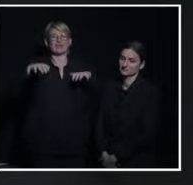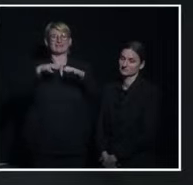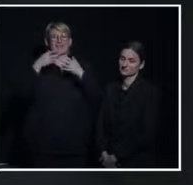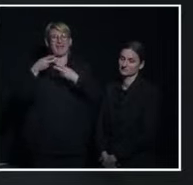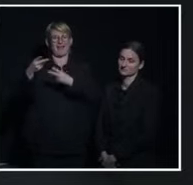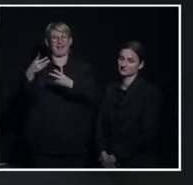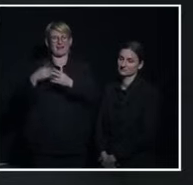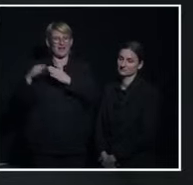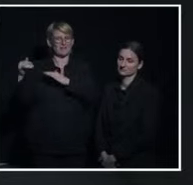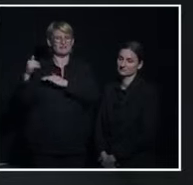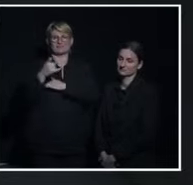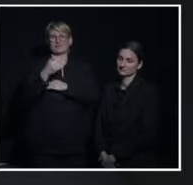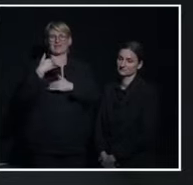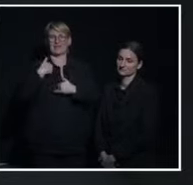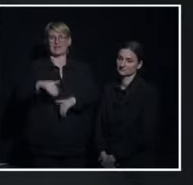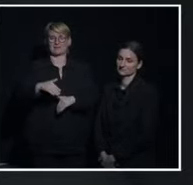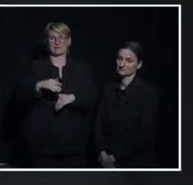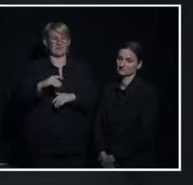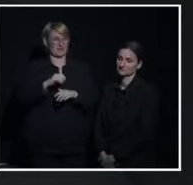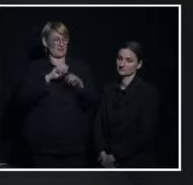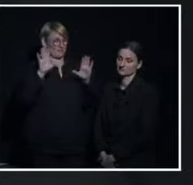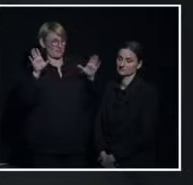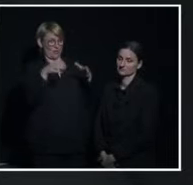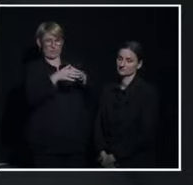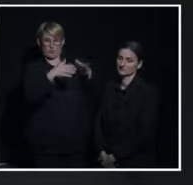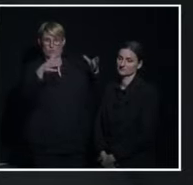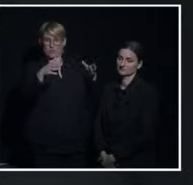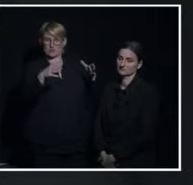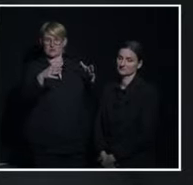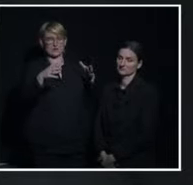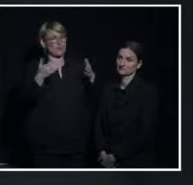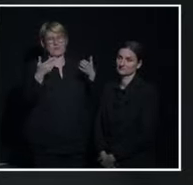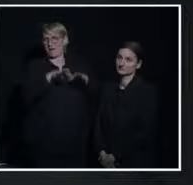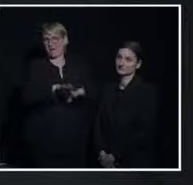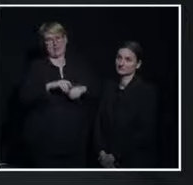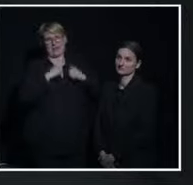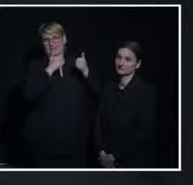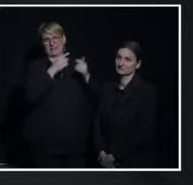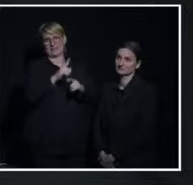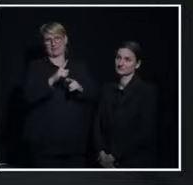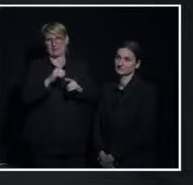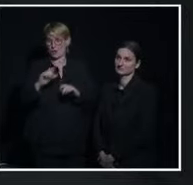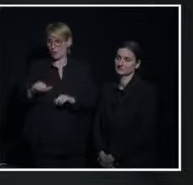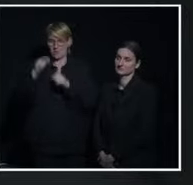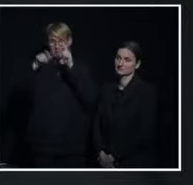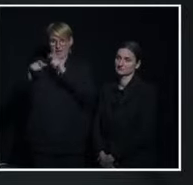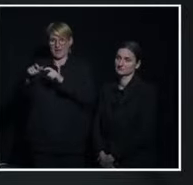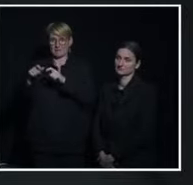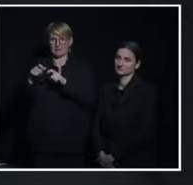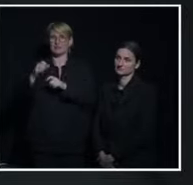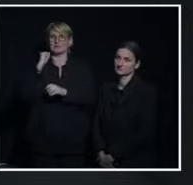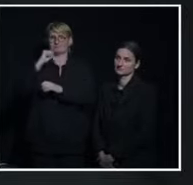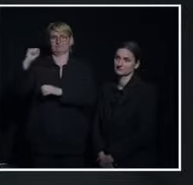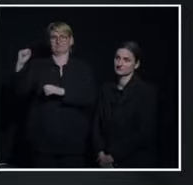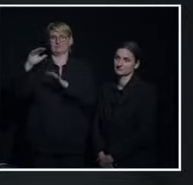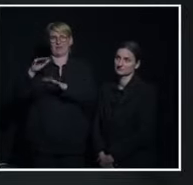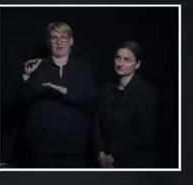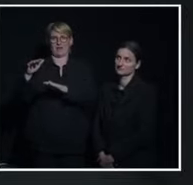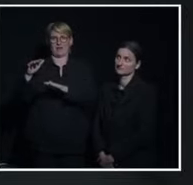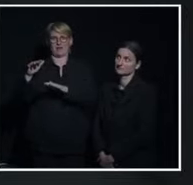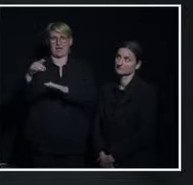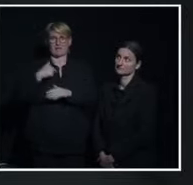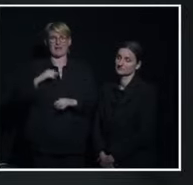nicht überlebt. Wir Überlebenden sind gezeichnet. Aber eines hat mich mein Leben gelehrt. Wenn wir